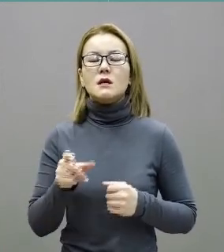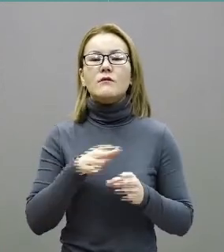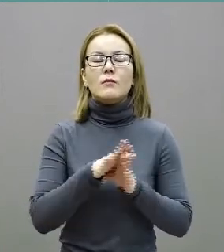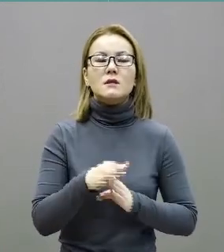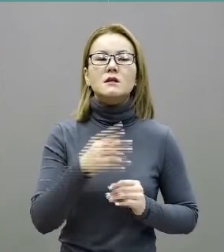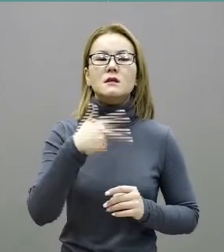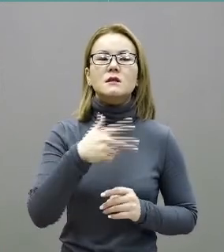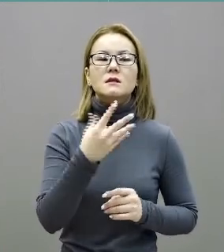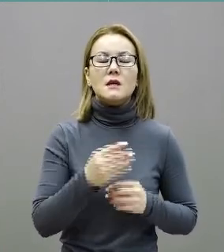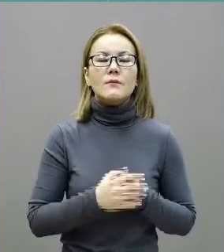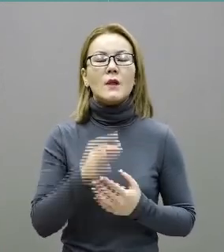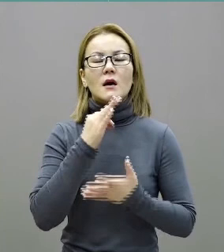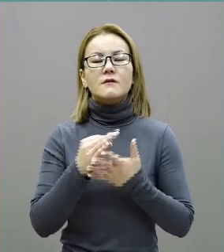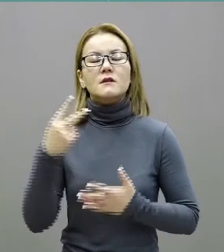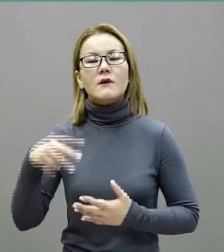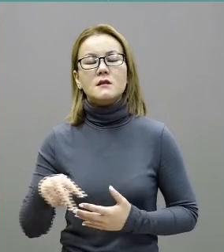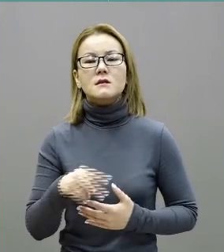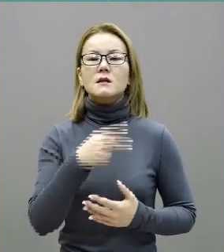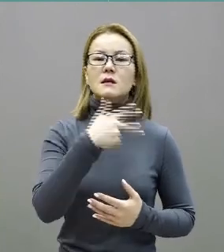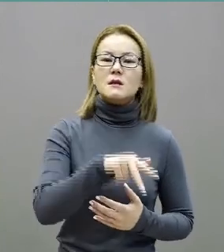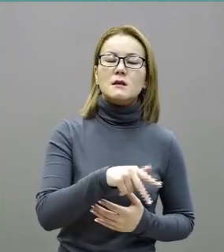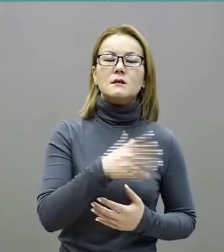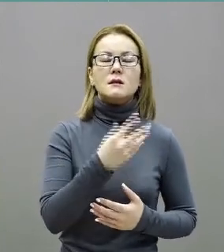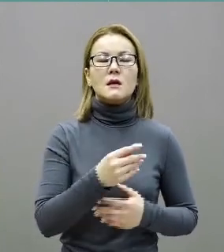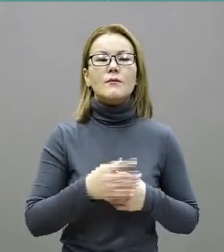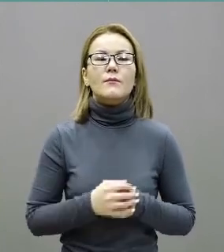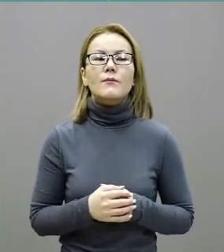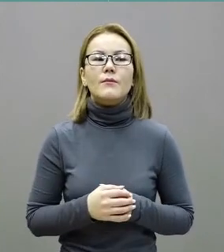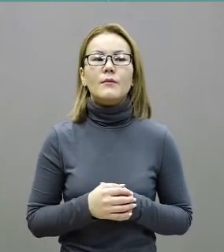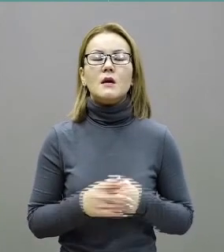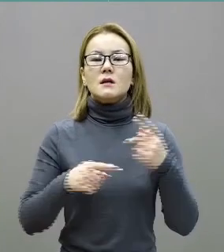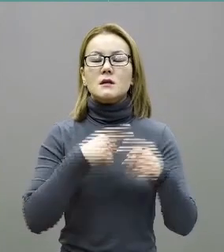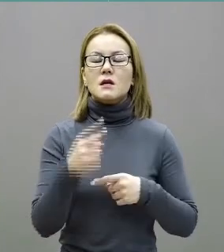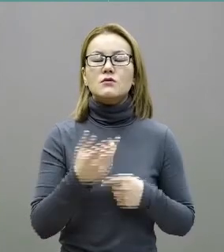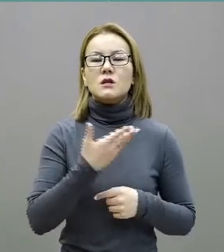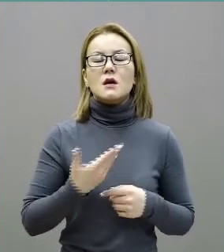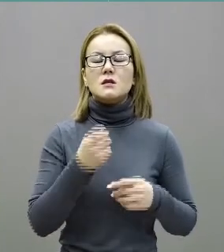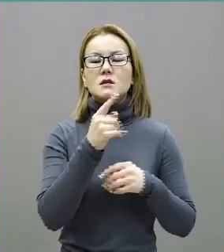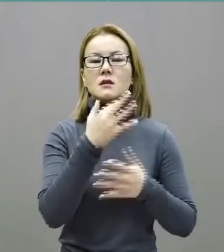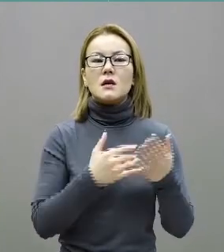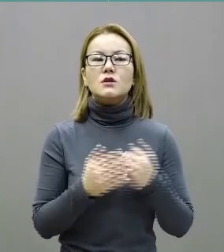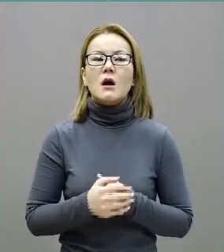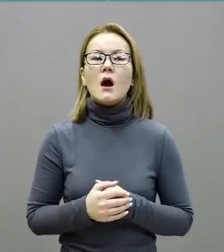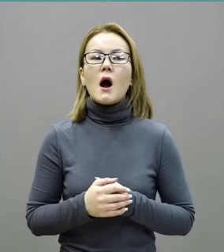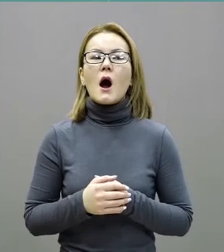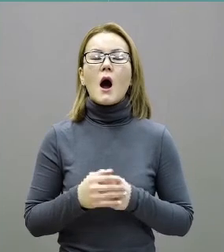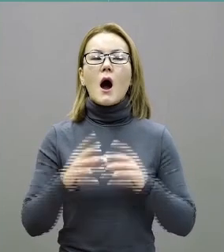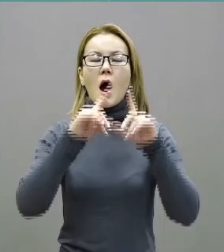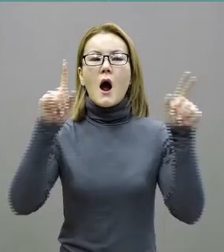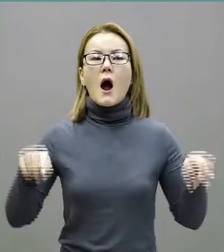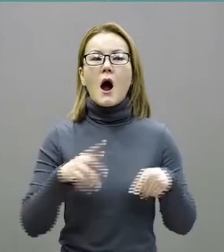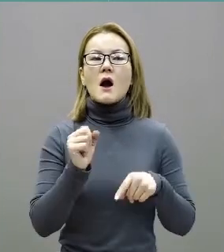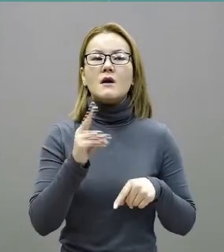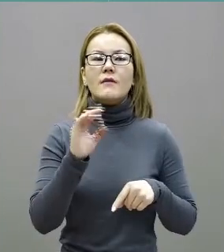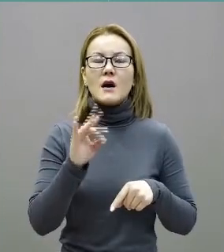ответ 20 дней и 30 дней следующая наша задача аквариум